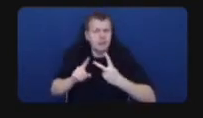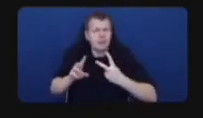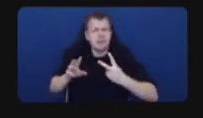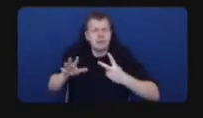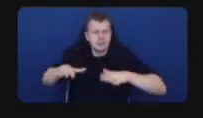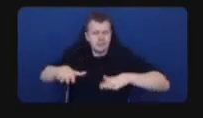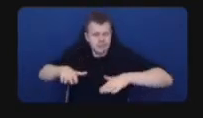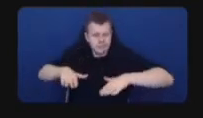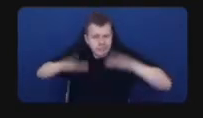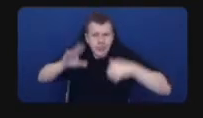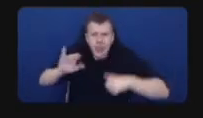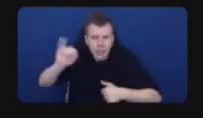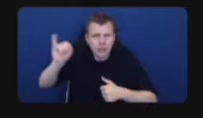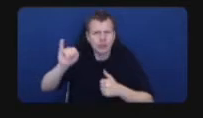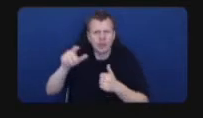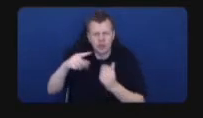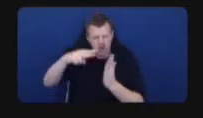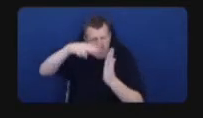险。